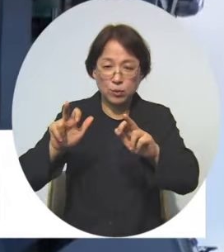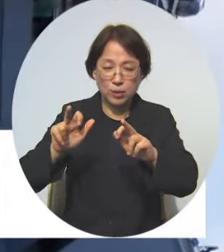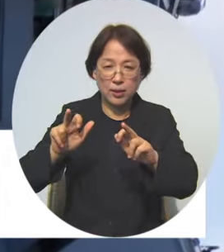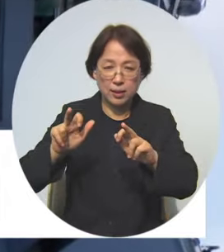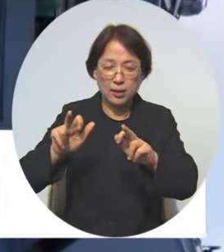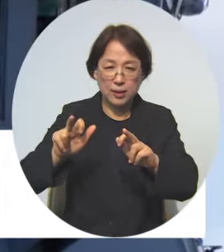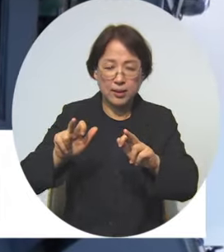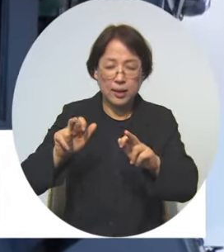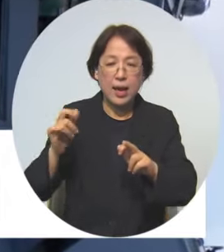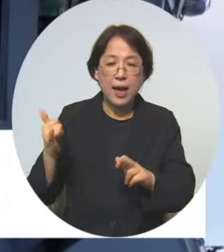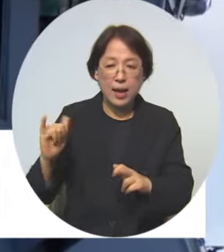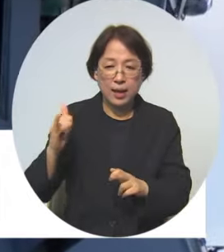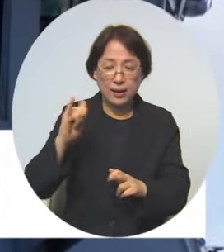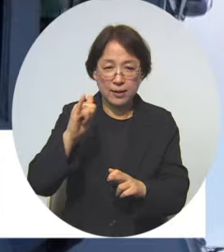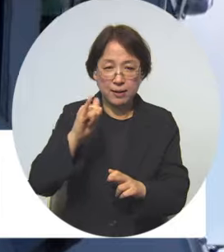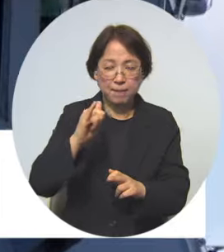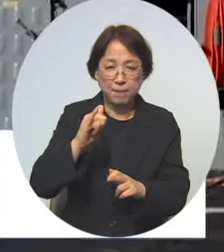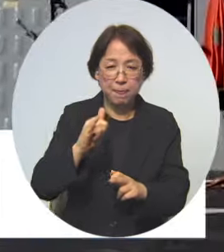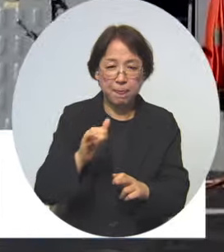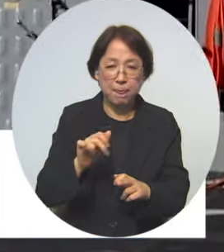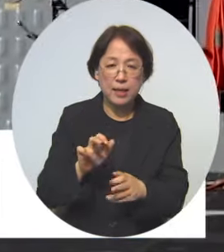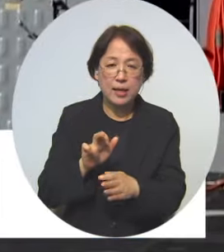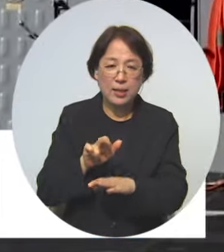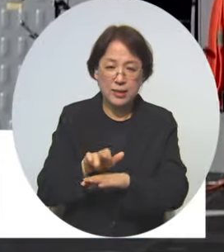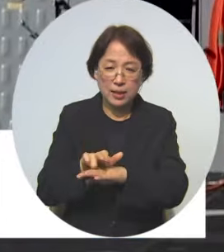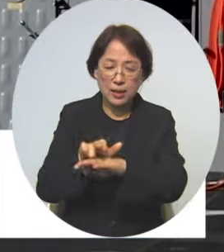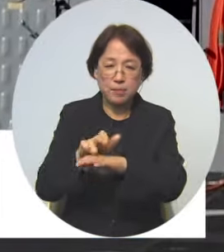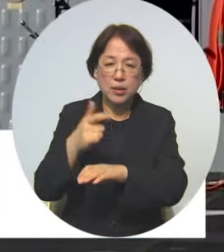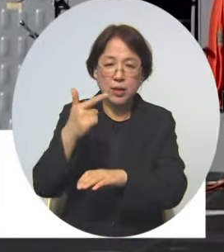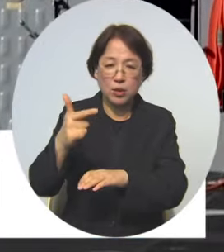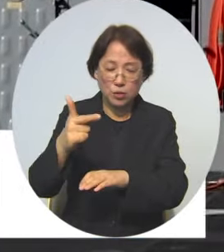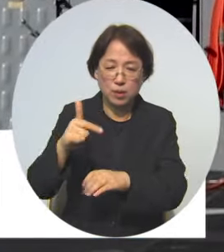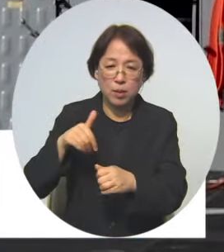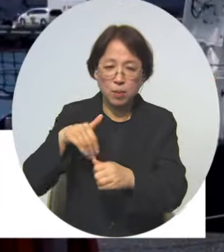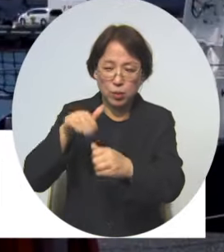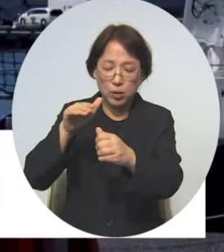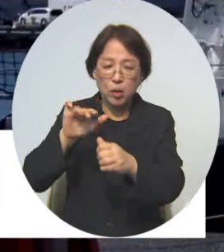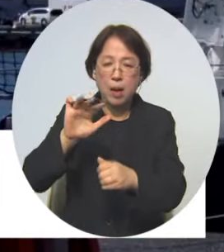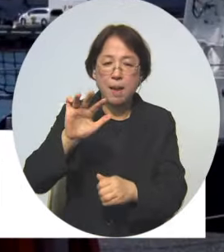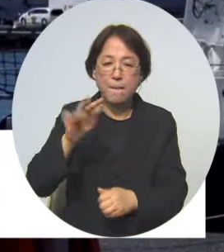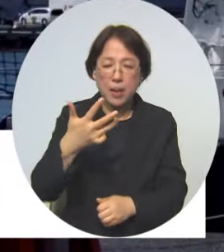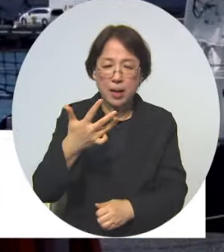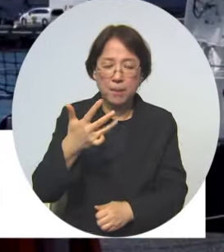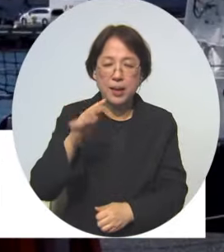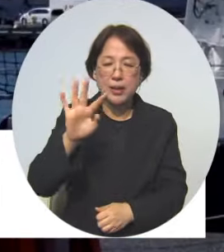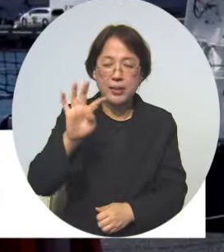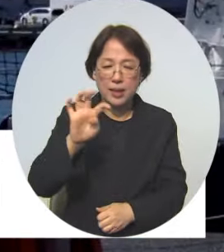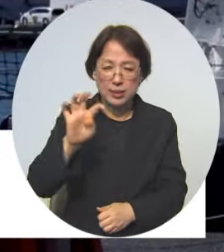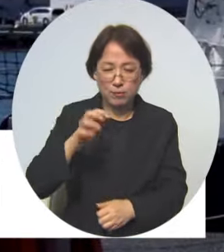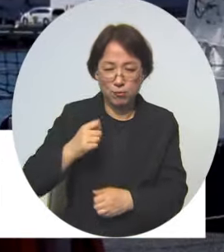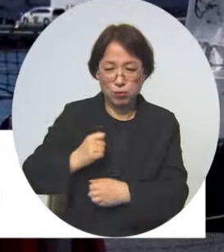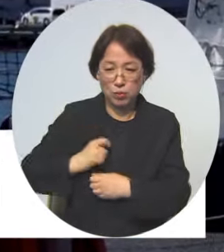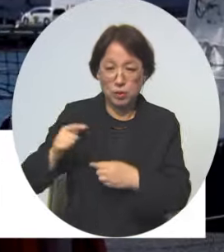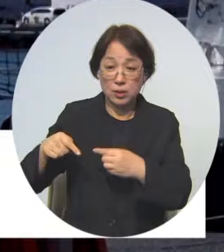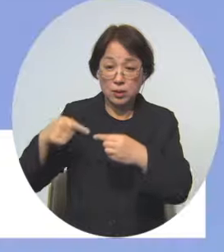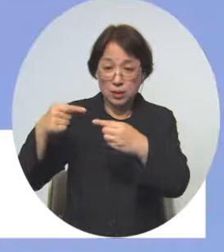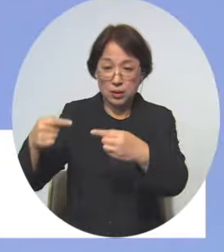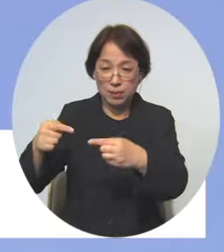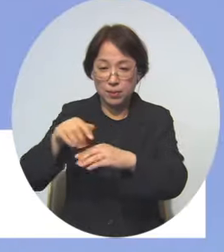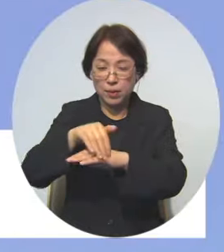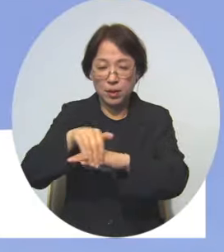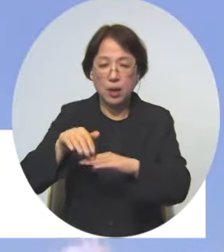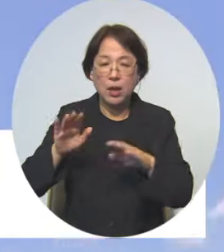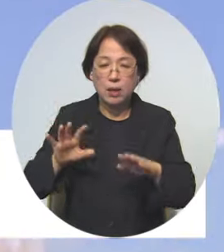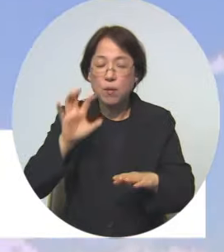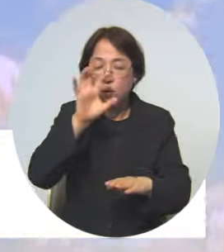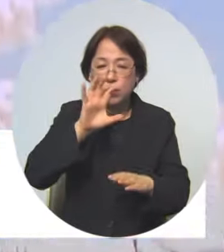해상 작전 헬기, 상륙 돌격 장갑차 6대를 파견했고, 840여 명의 병력이 참여합니다. 특히